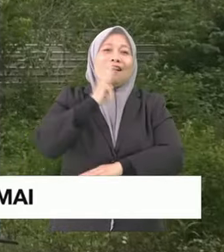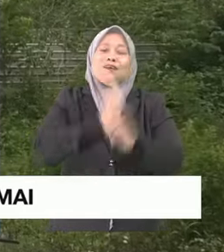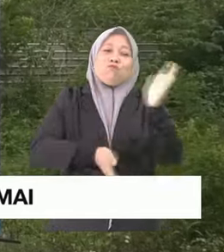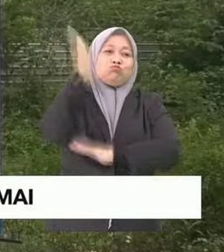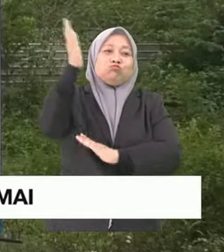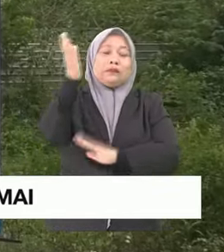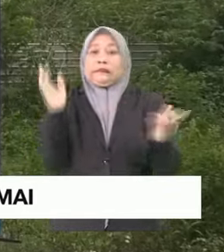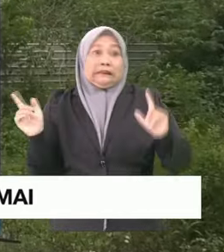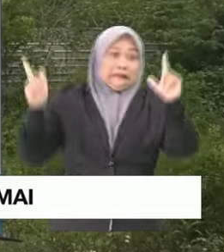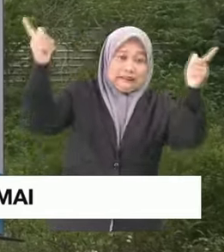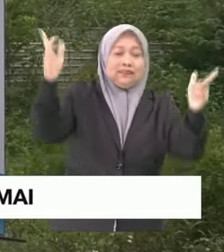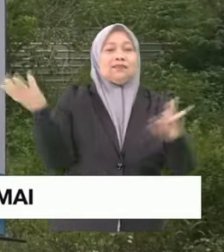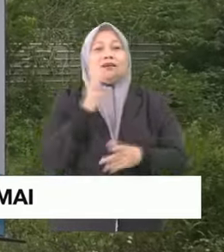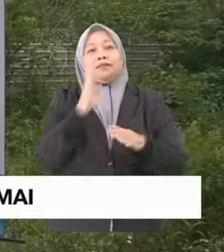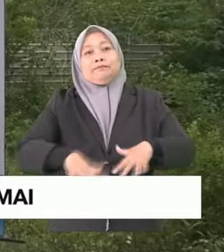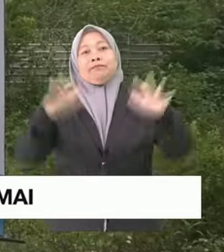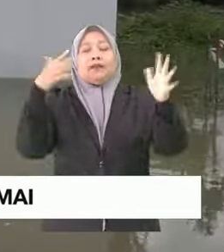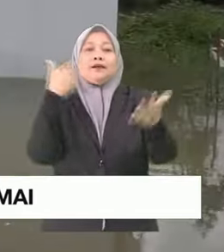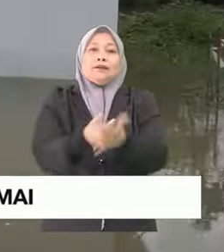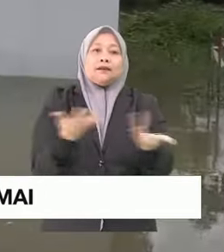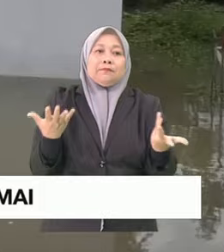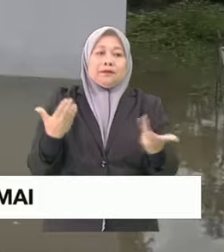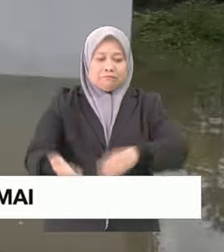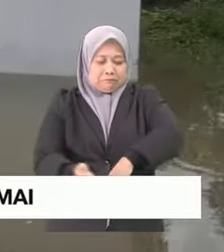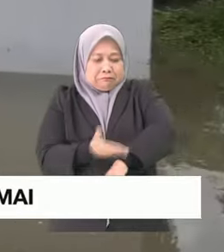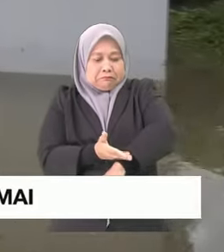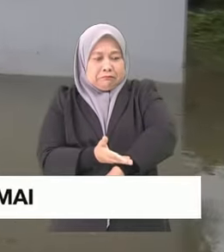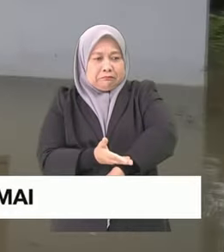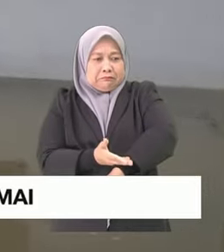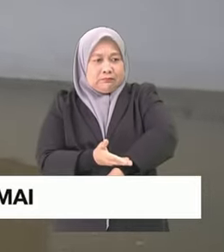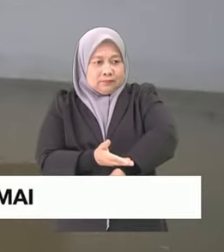Gelang kelibut jugalah. Sampai dekat betih jugalah dalam rumah.